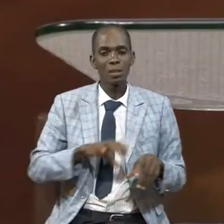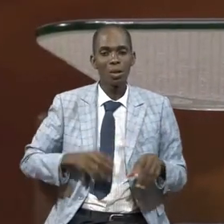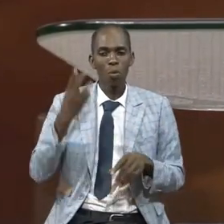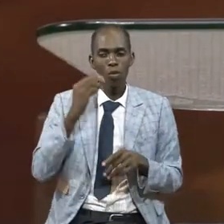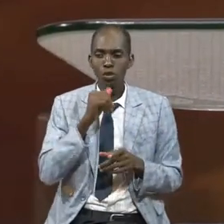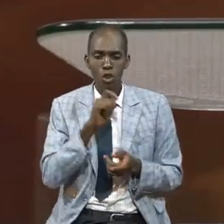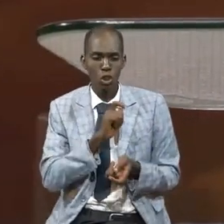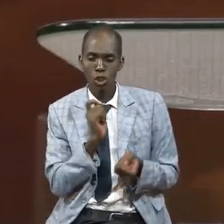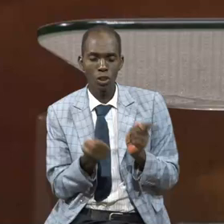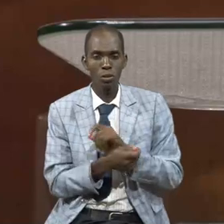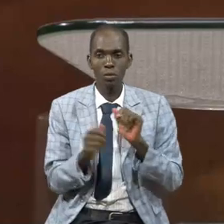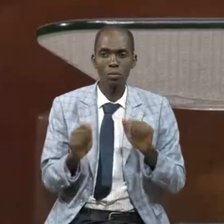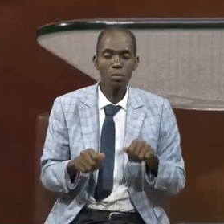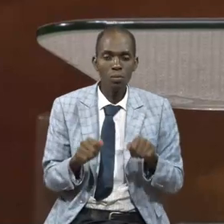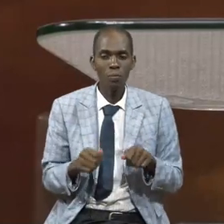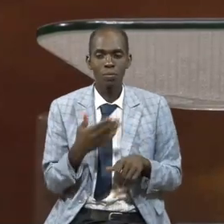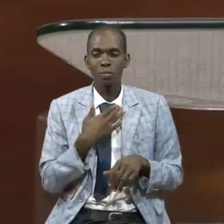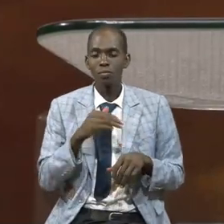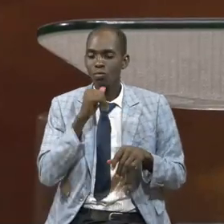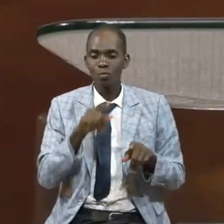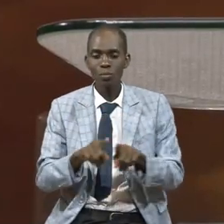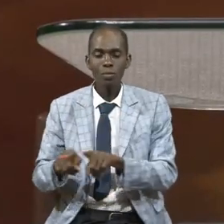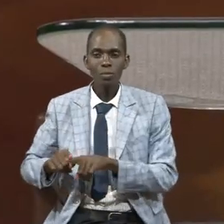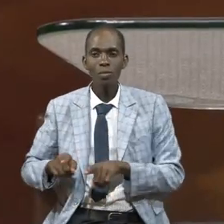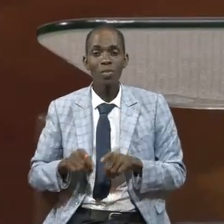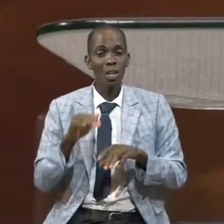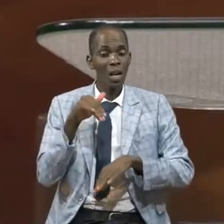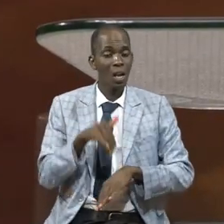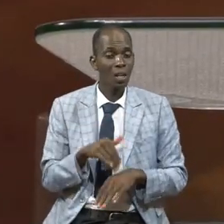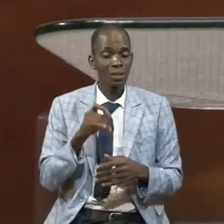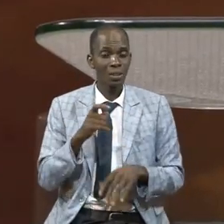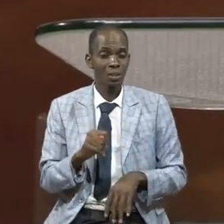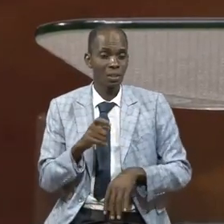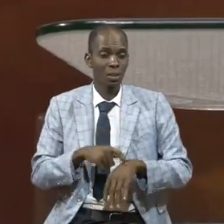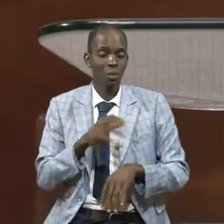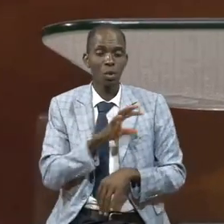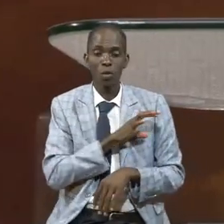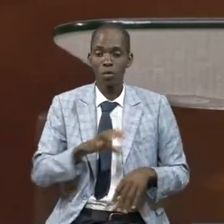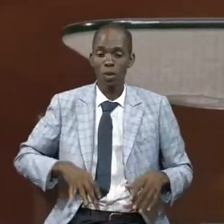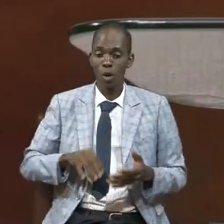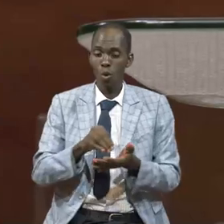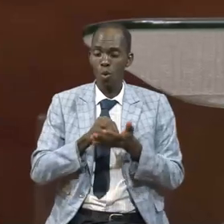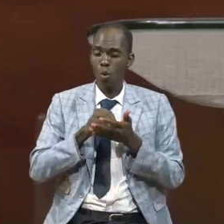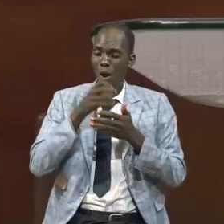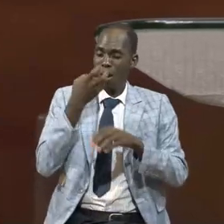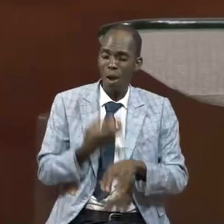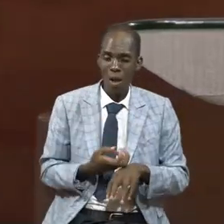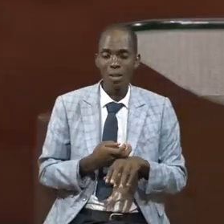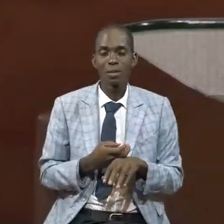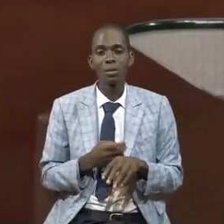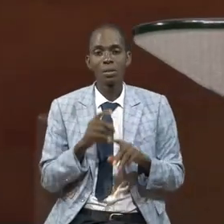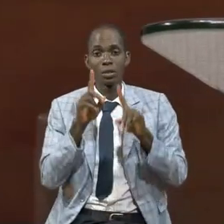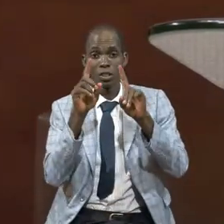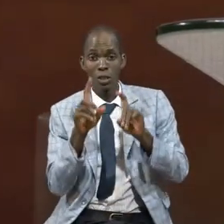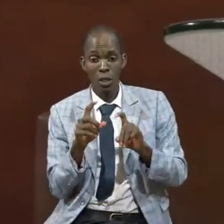inflexible, impartial, invariable en temps de ces temps difficiles, nous aussi, ayant